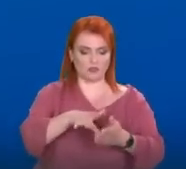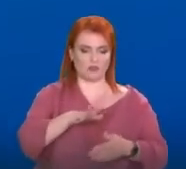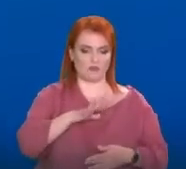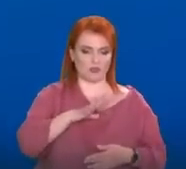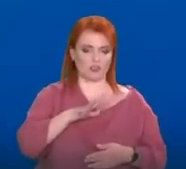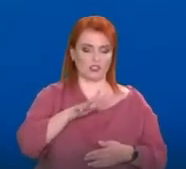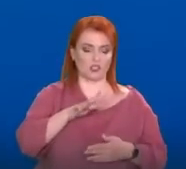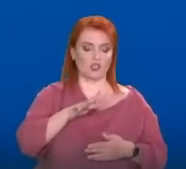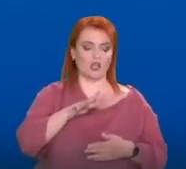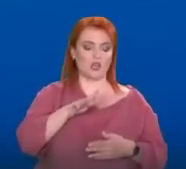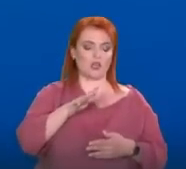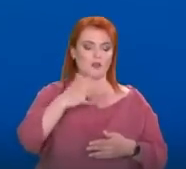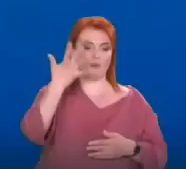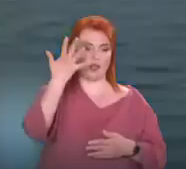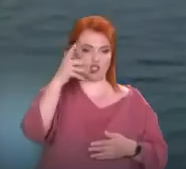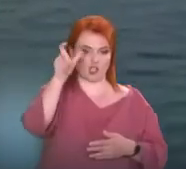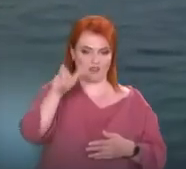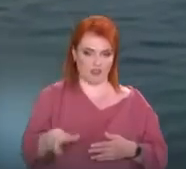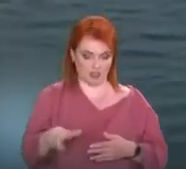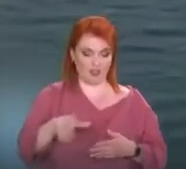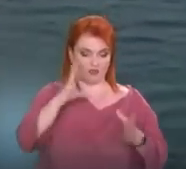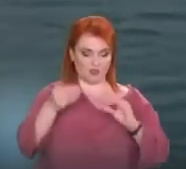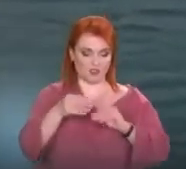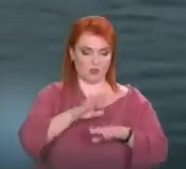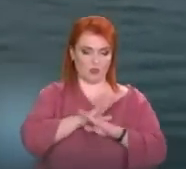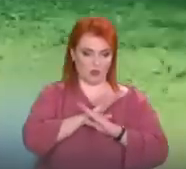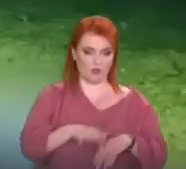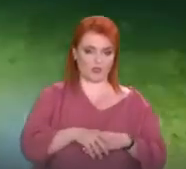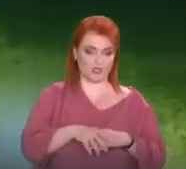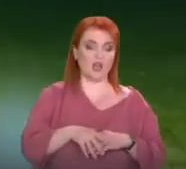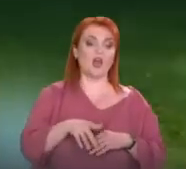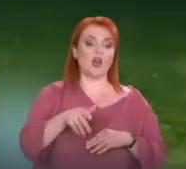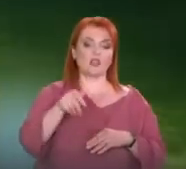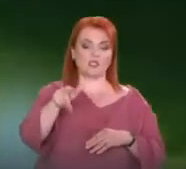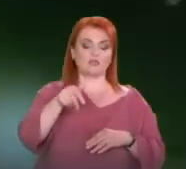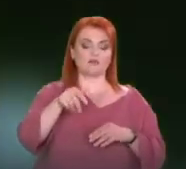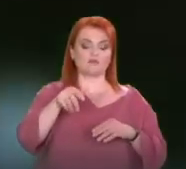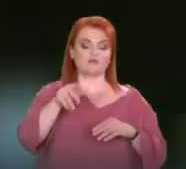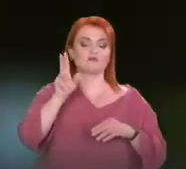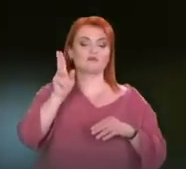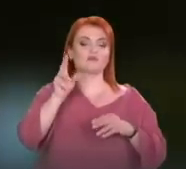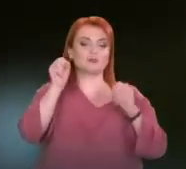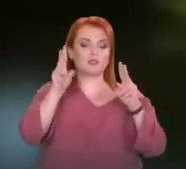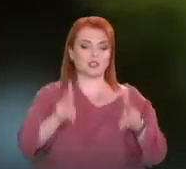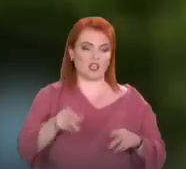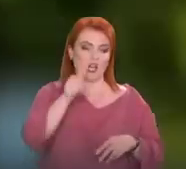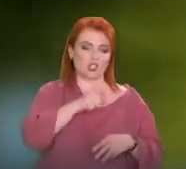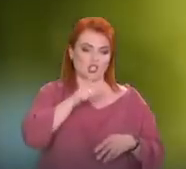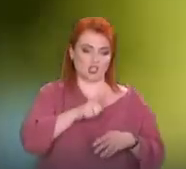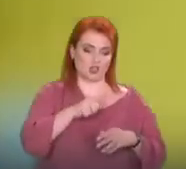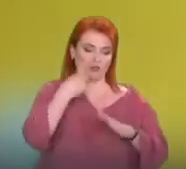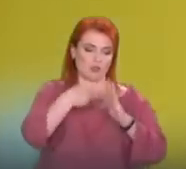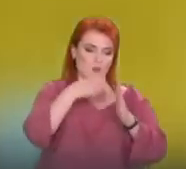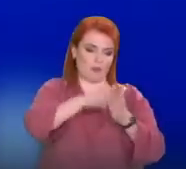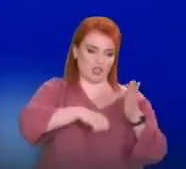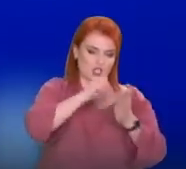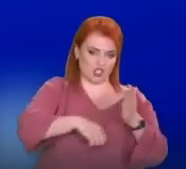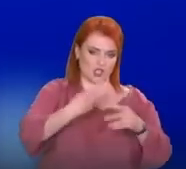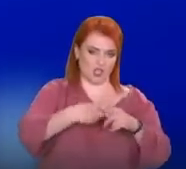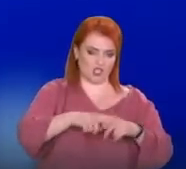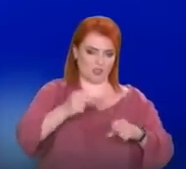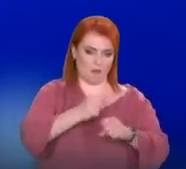obicei 18-24 de luni, instituția va încerca să stabilească circumstanțele producerei imploziei mai rapid. Prin urmare,